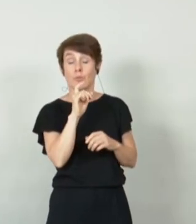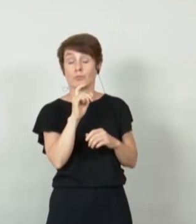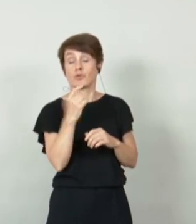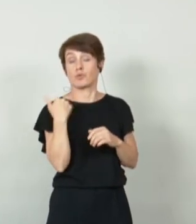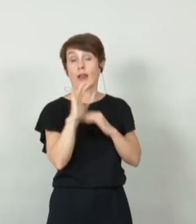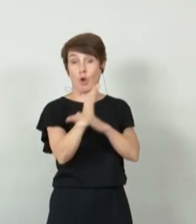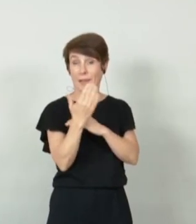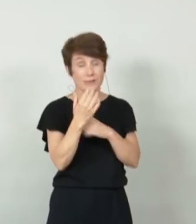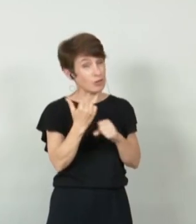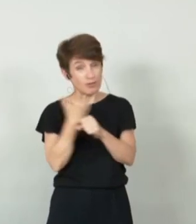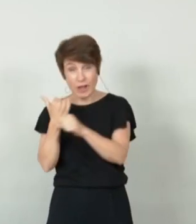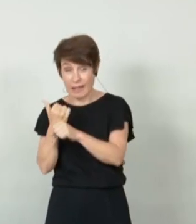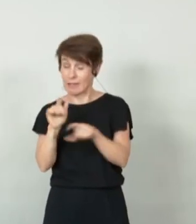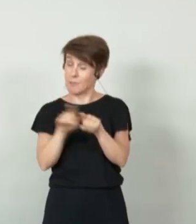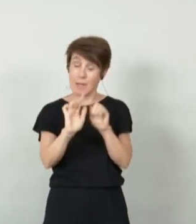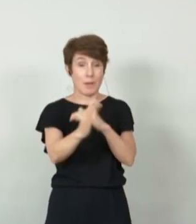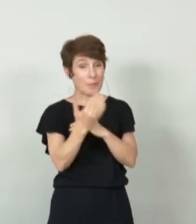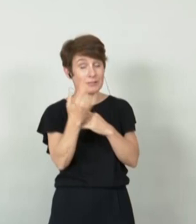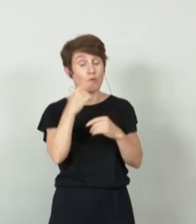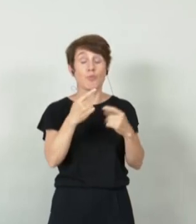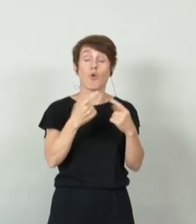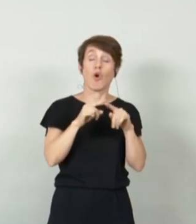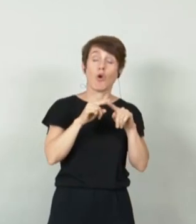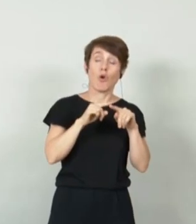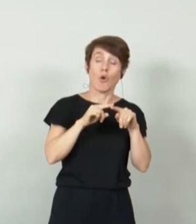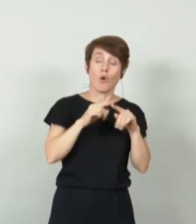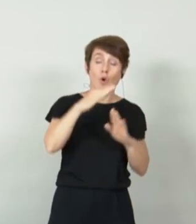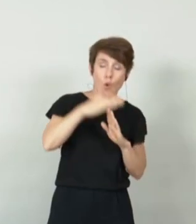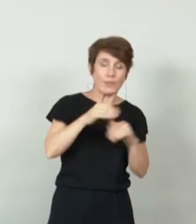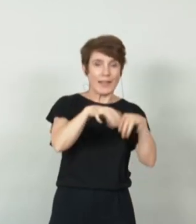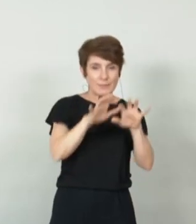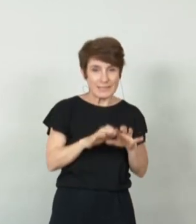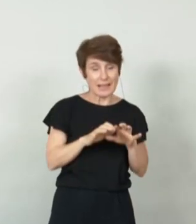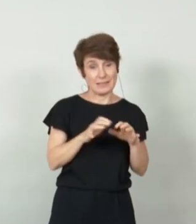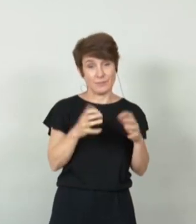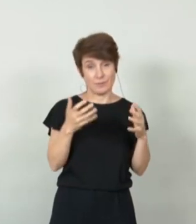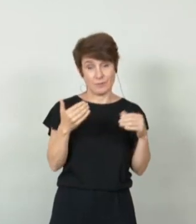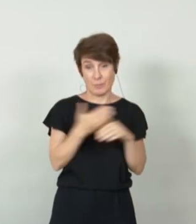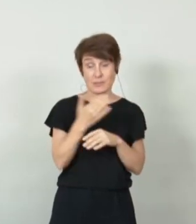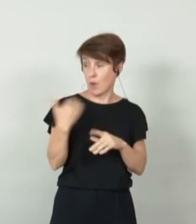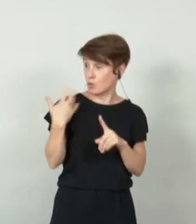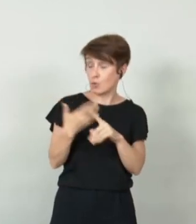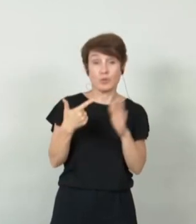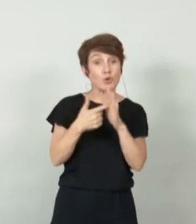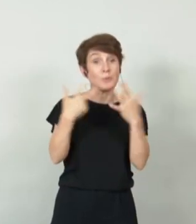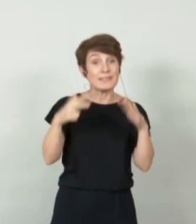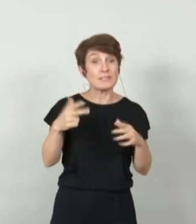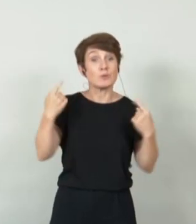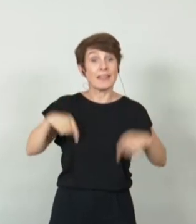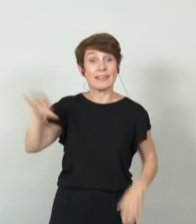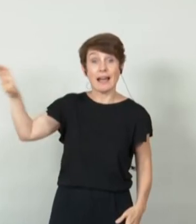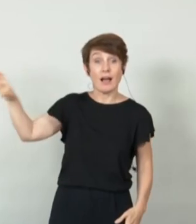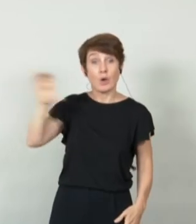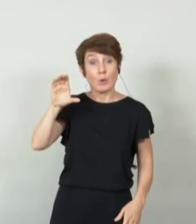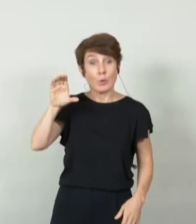en compte administratif et en budget que les dotations de l'État sont stables depuis 2018 donc il y a eu